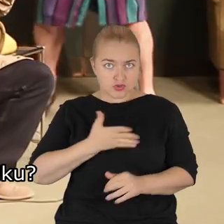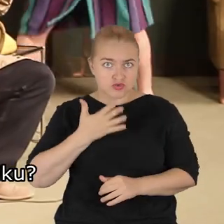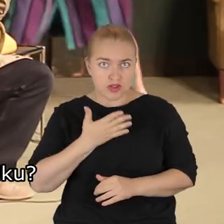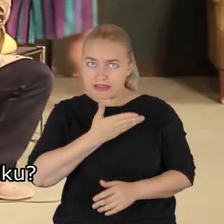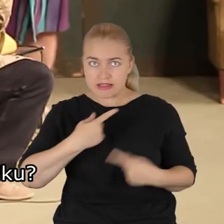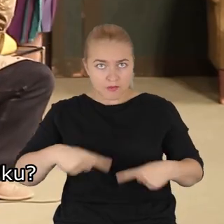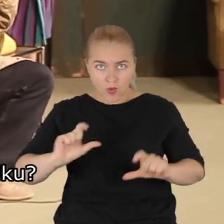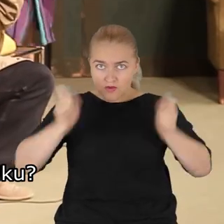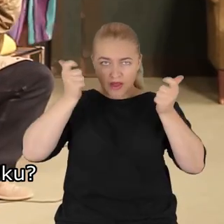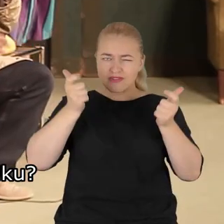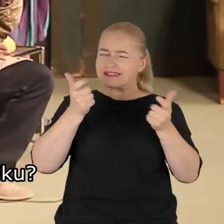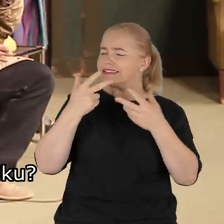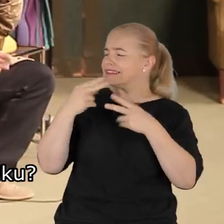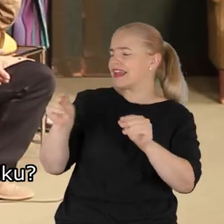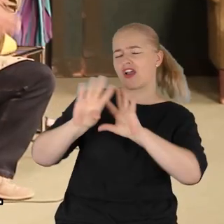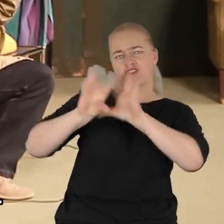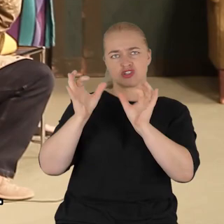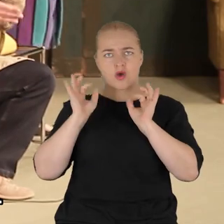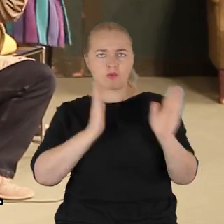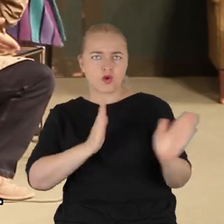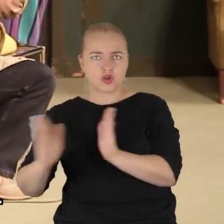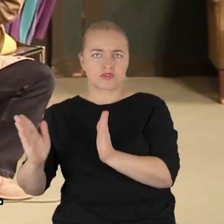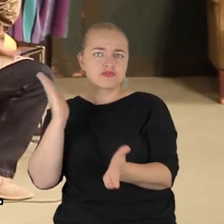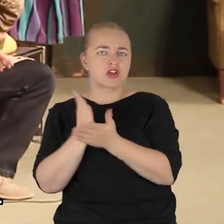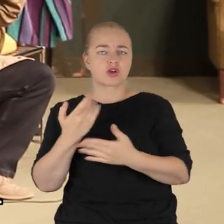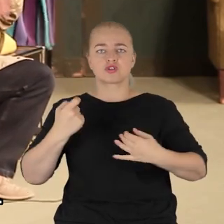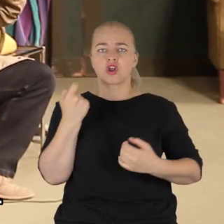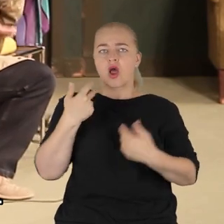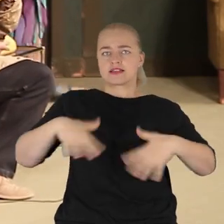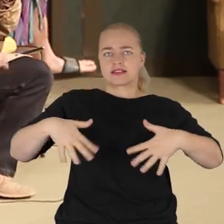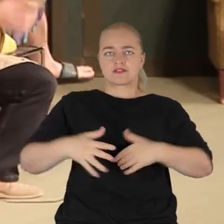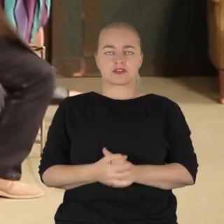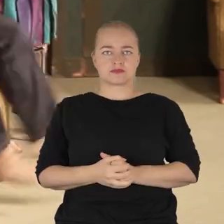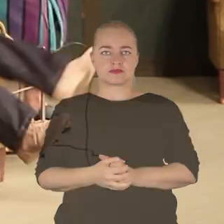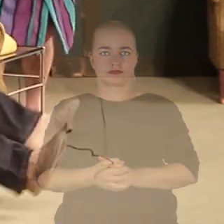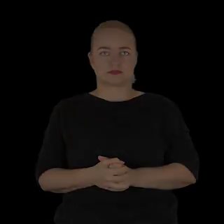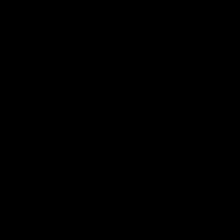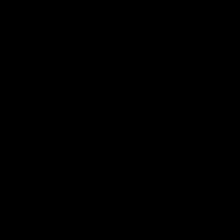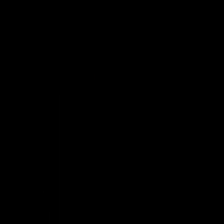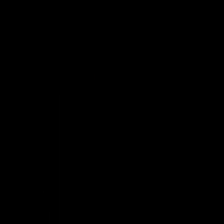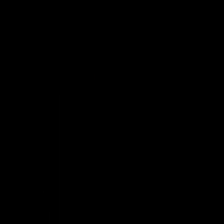miałeś wypadku? Nie, wszystko jest w porządku. Ja jestem tylko troszeczkę zdenerwowany.